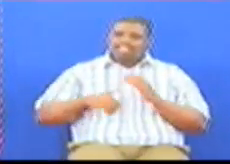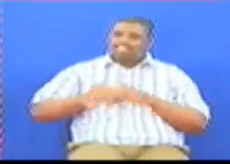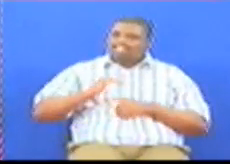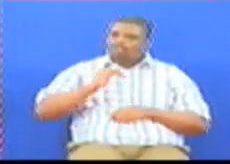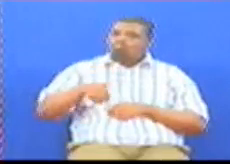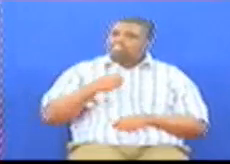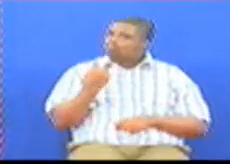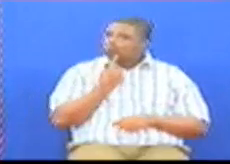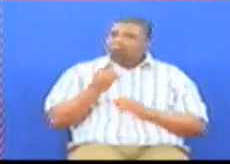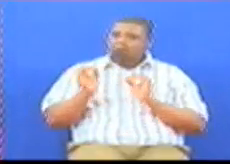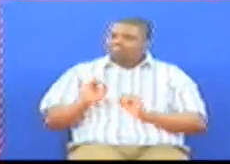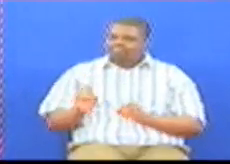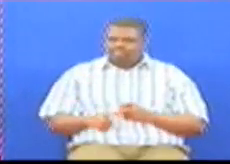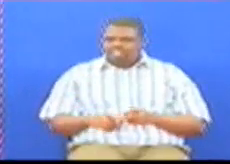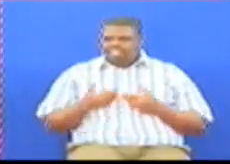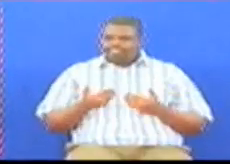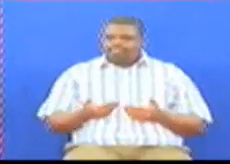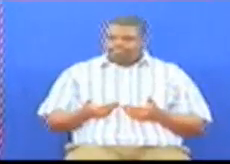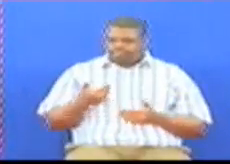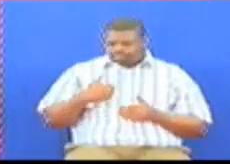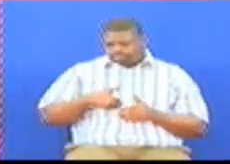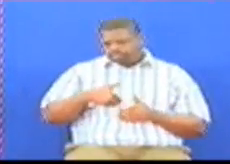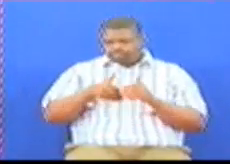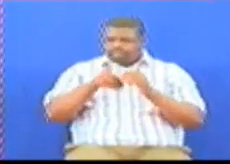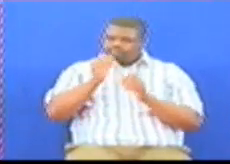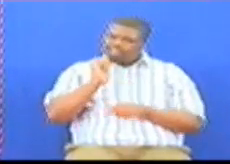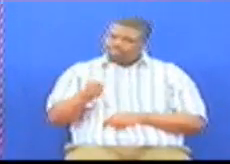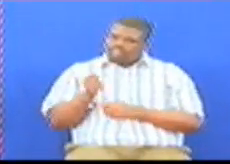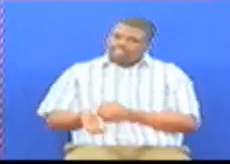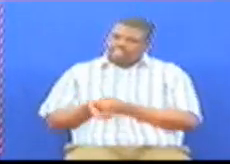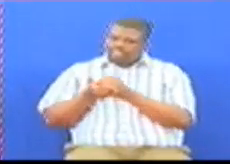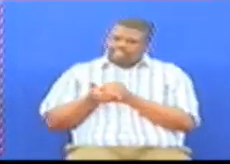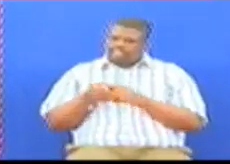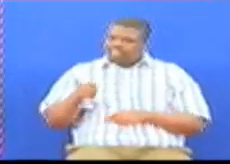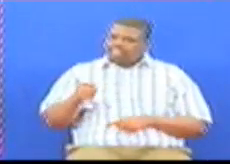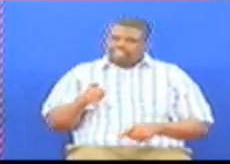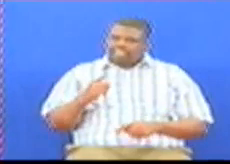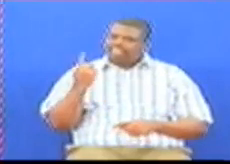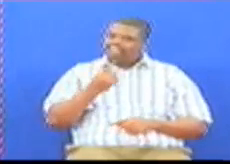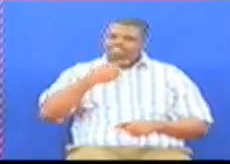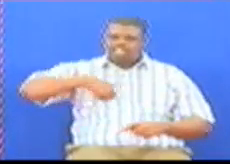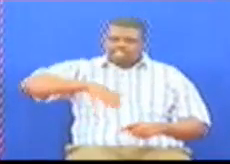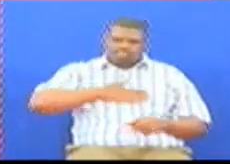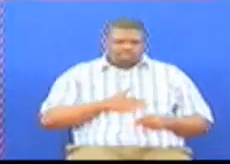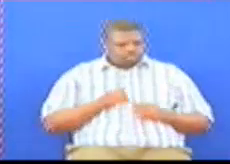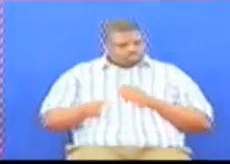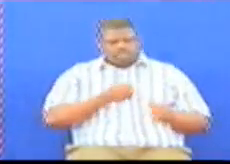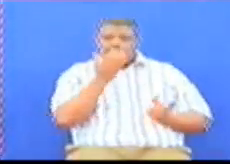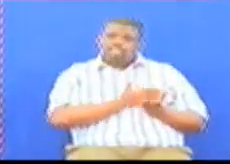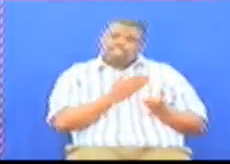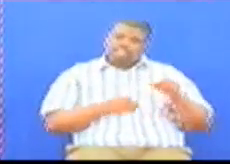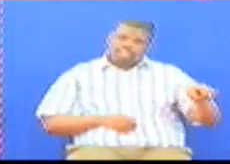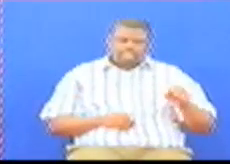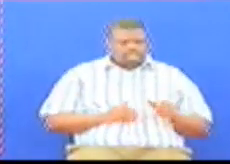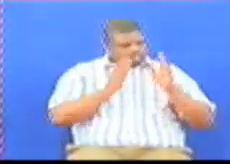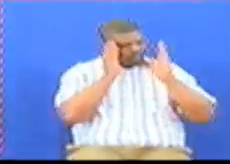hujamjibu. Sasa ningeomba Mheshimiwa Spika, haya mambo, ili ni taifa la sisi sote, tutende haki, tuwatendee haki. Mkuu wangu wa